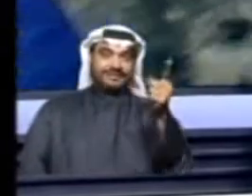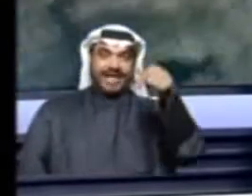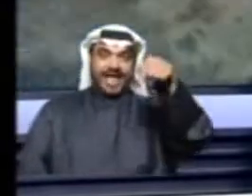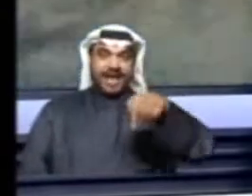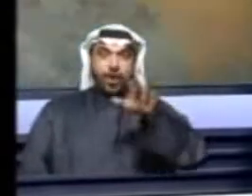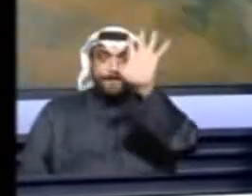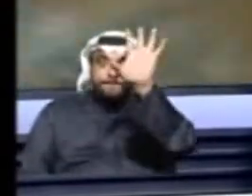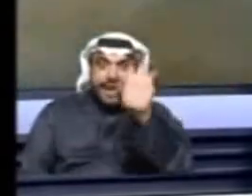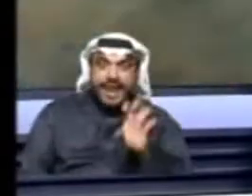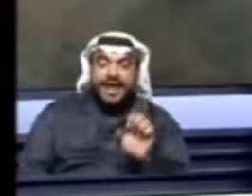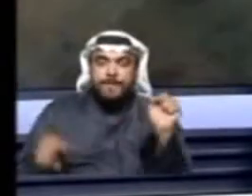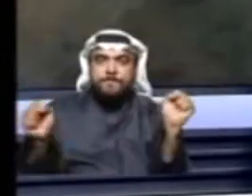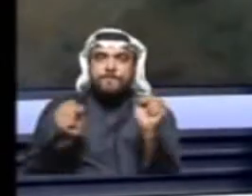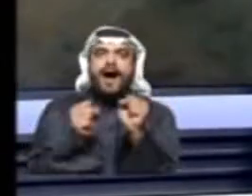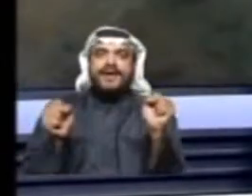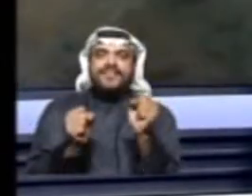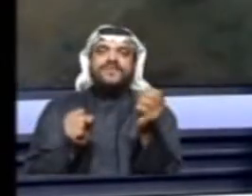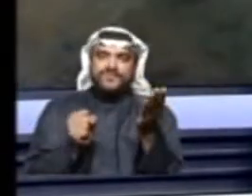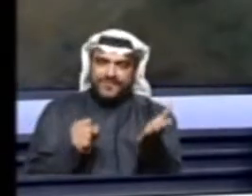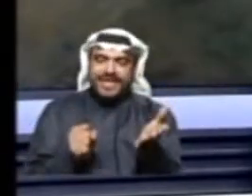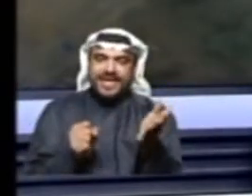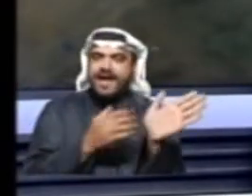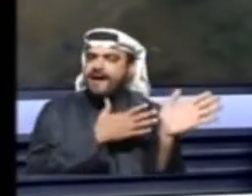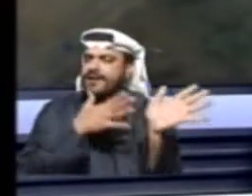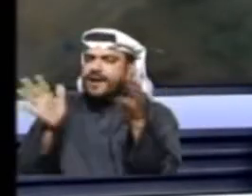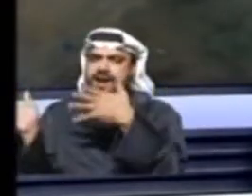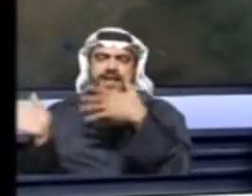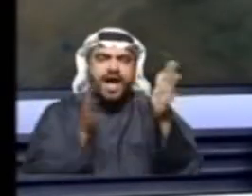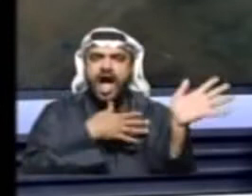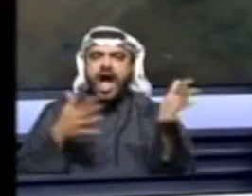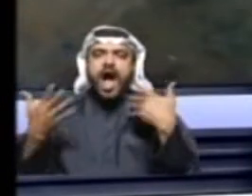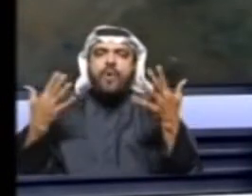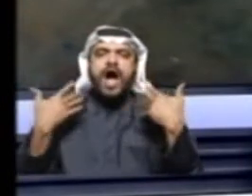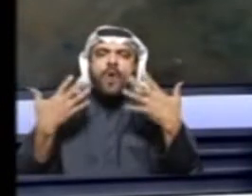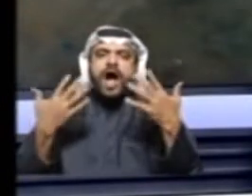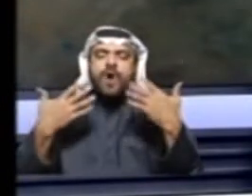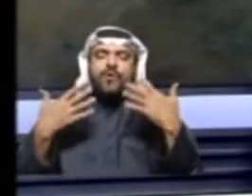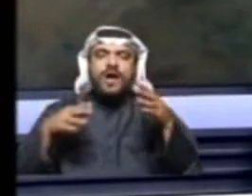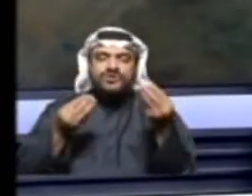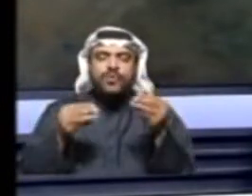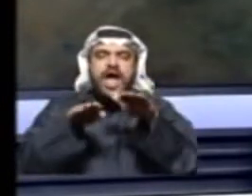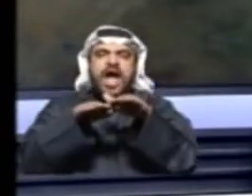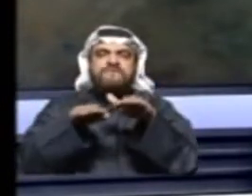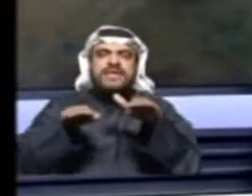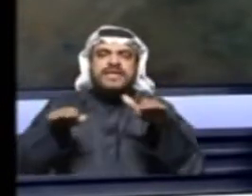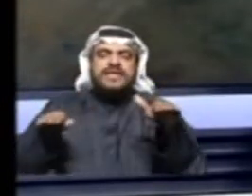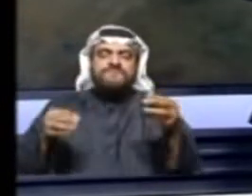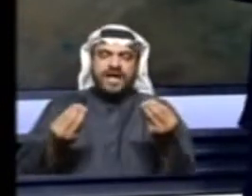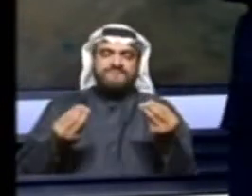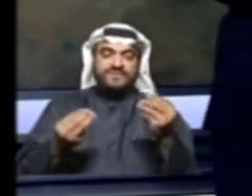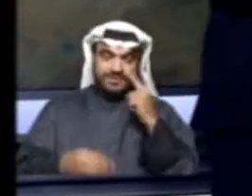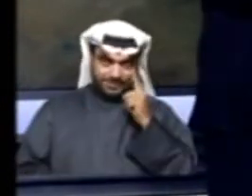هذه الليلة أجواء باردة مع رياح شمالية غربية إلى متقلبة الاتجاه خفيفة السرعة، سرعتها 8 إلى 28 كيلومتر